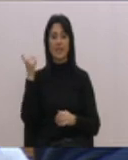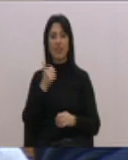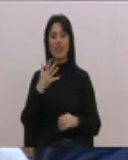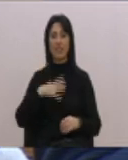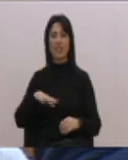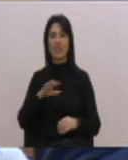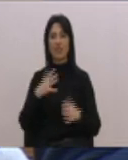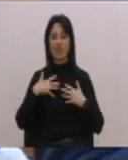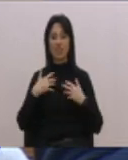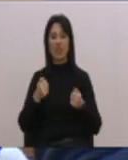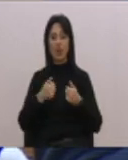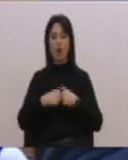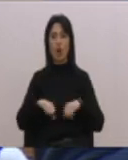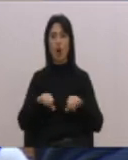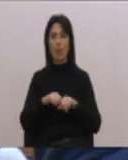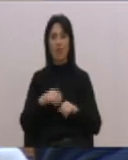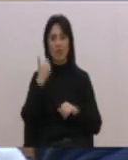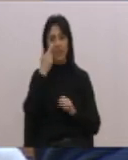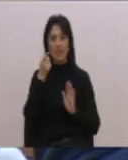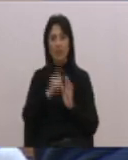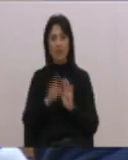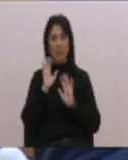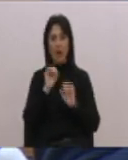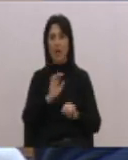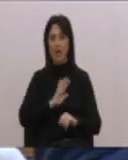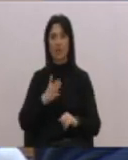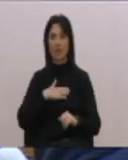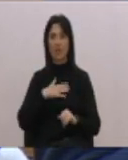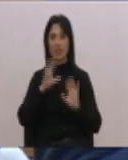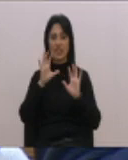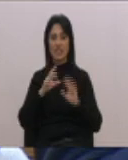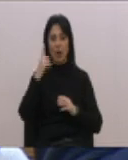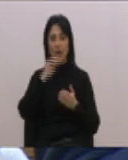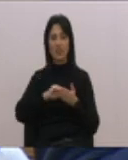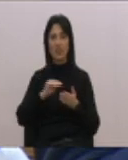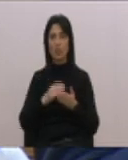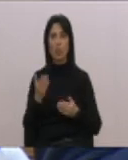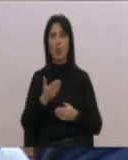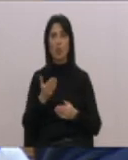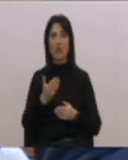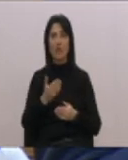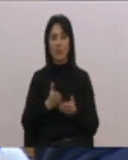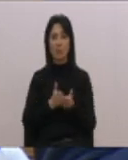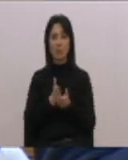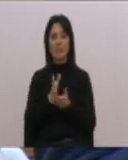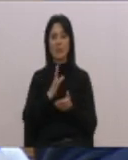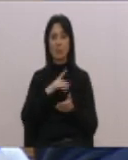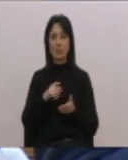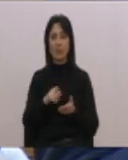საქართველოს ჯანდაცვის კომიტეტმა სამარცხვინოდ მხარი არ დაუჭირა ჩვენს საკანონმდებლო ინიციატივას, რომელიც მიზნად